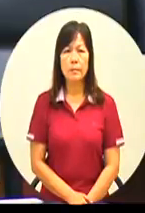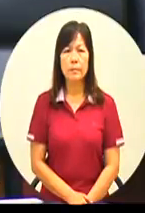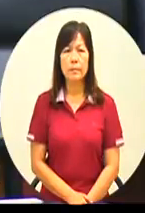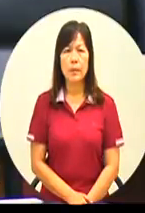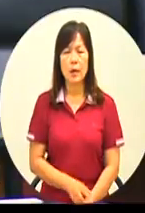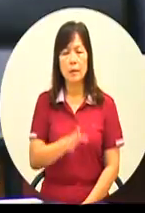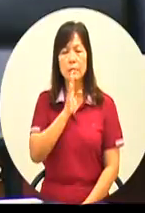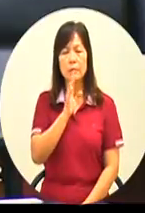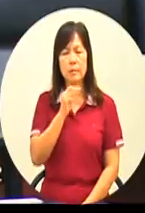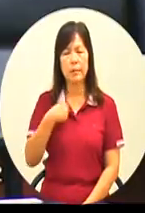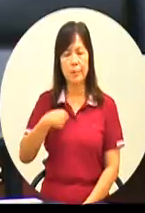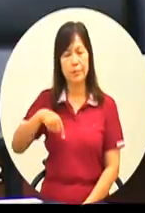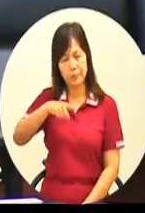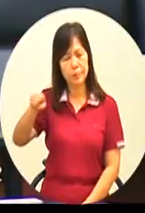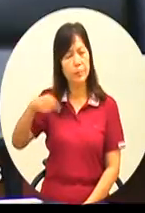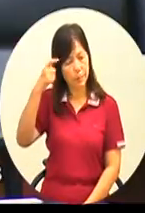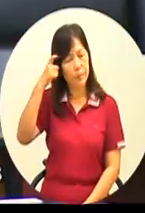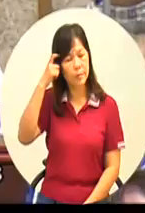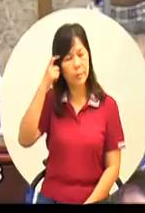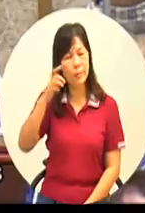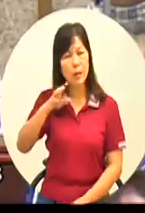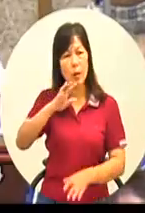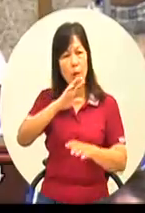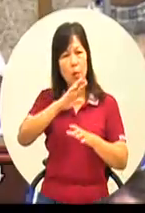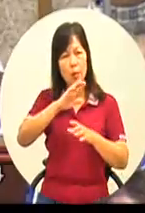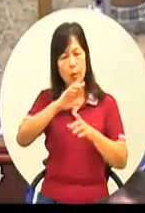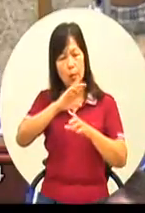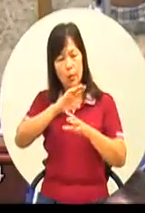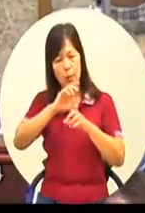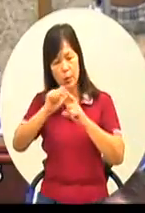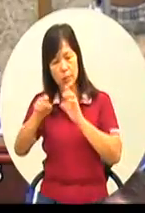是，我们会回去之后，